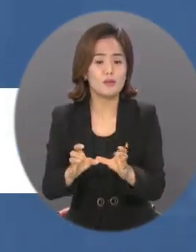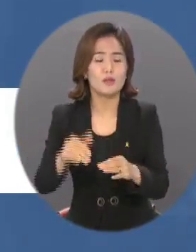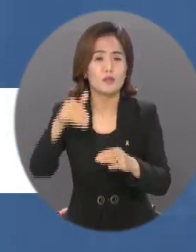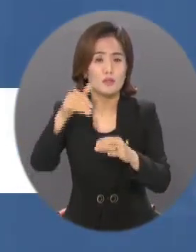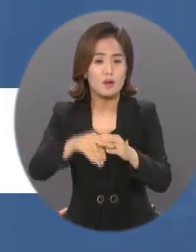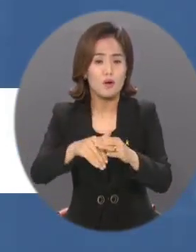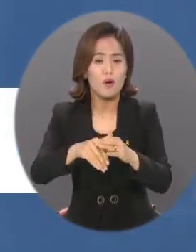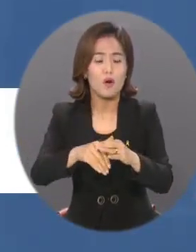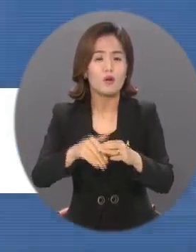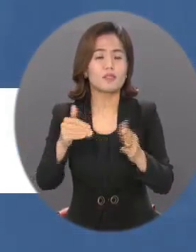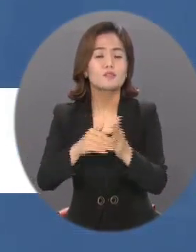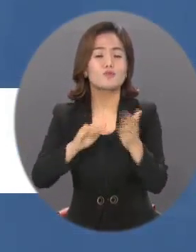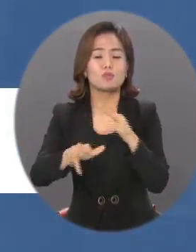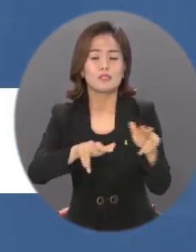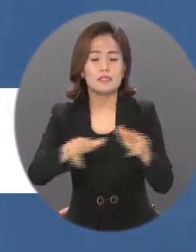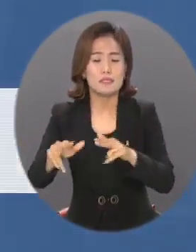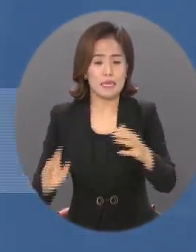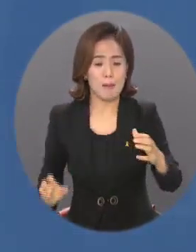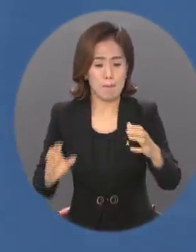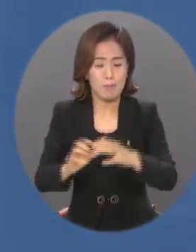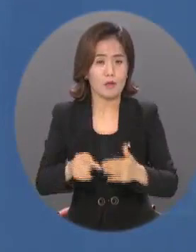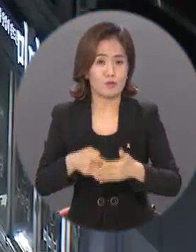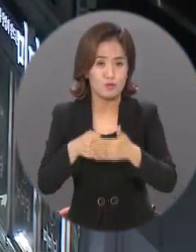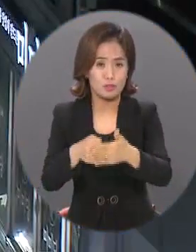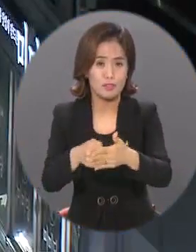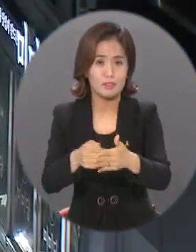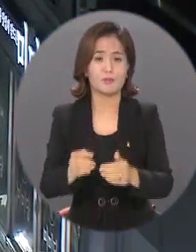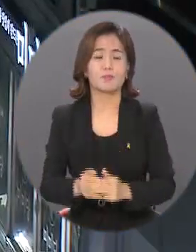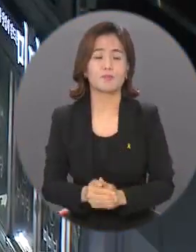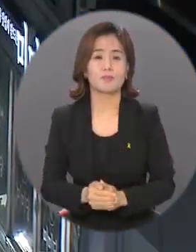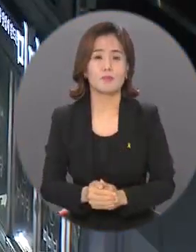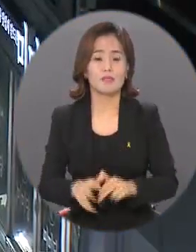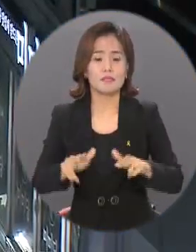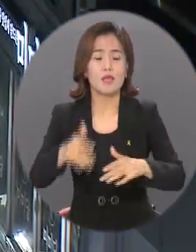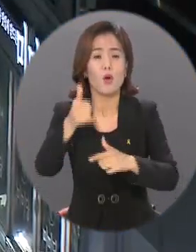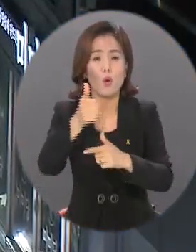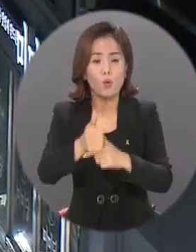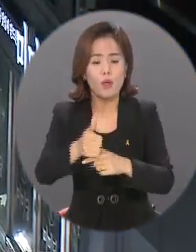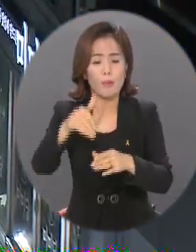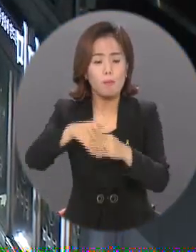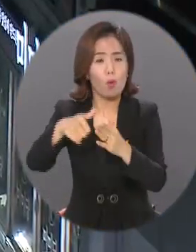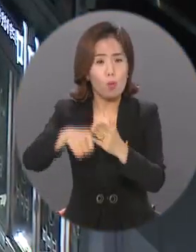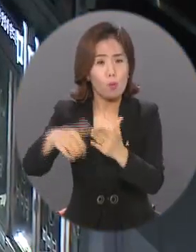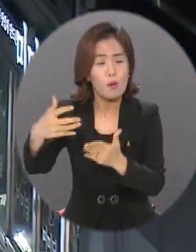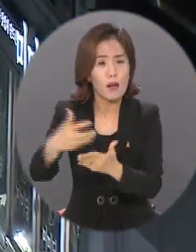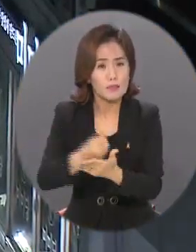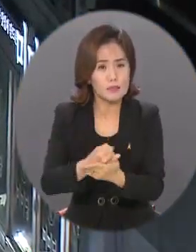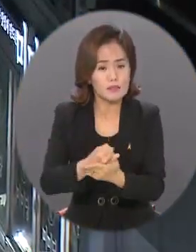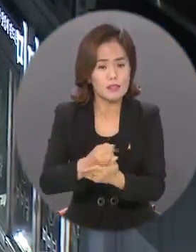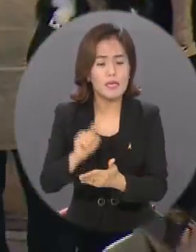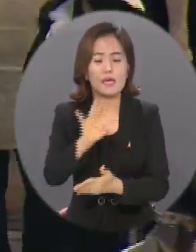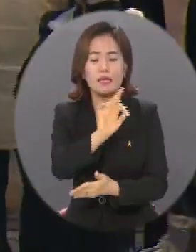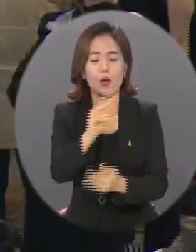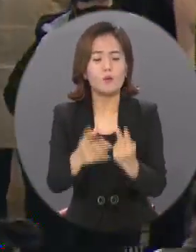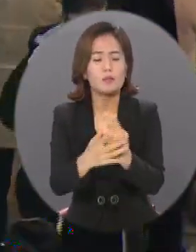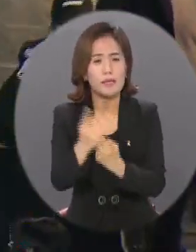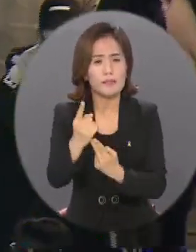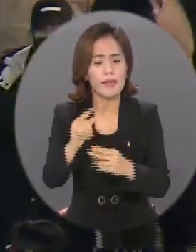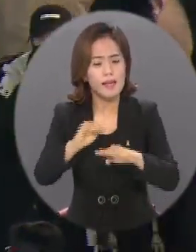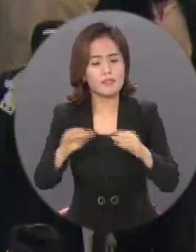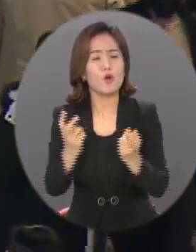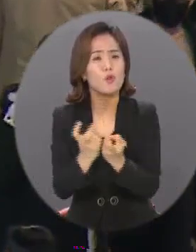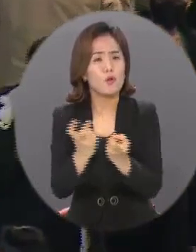후 즉시 합당을 추진하겠습니다. 이제 호남의 민심이 야권의 단일화를 어떻게